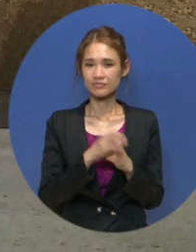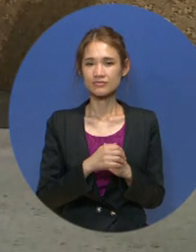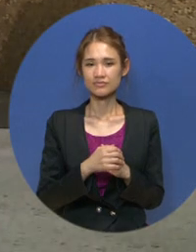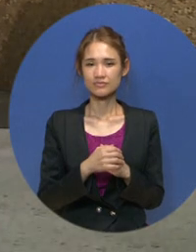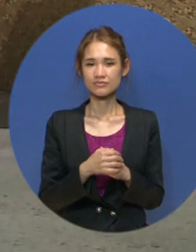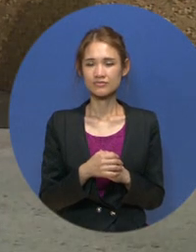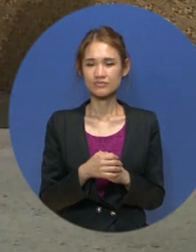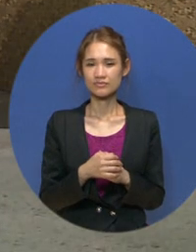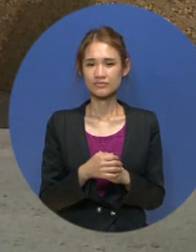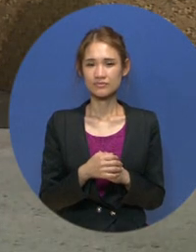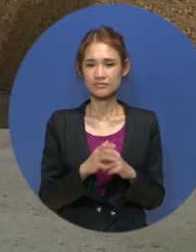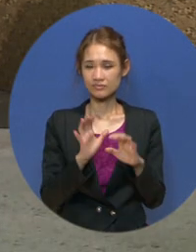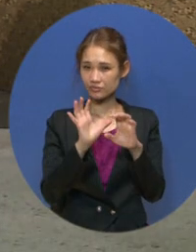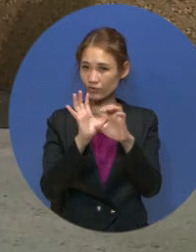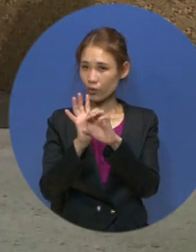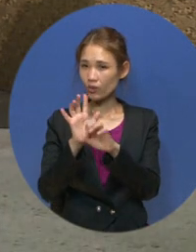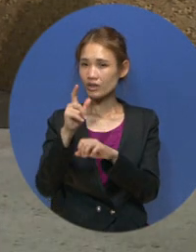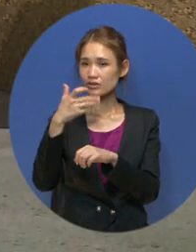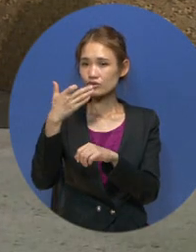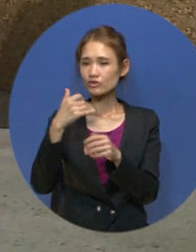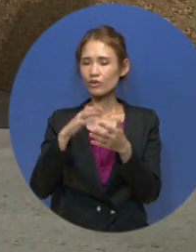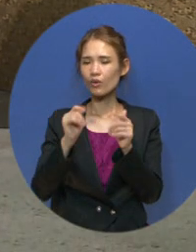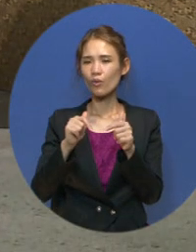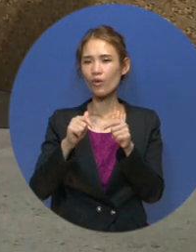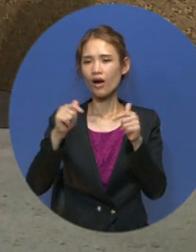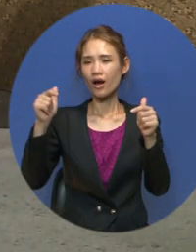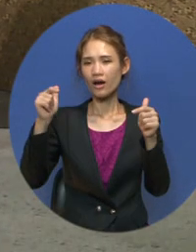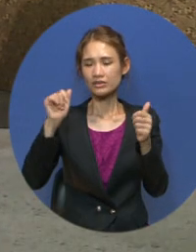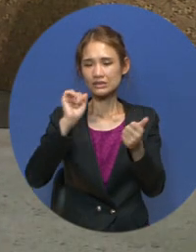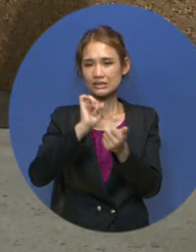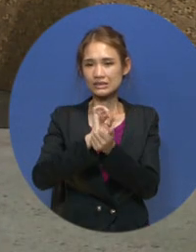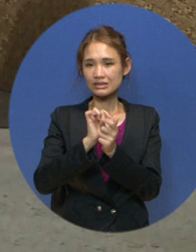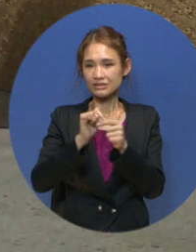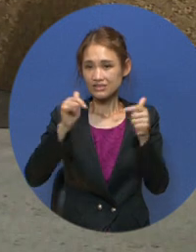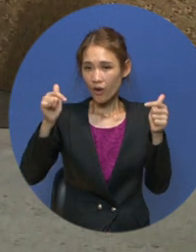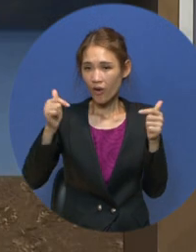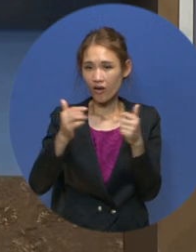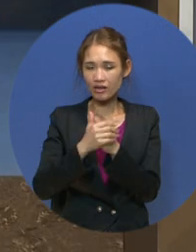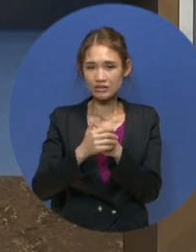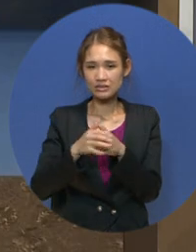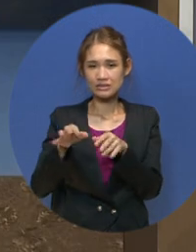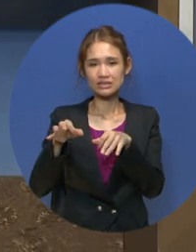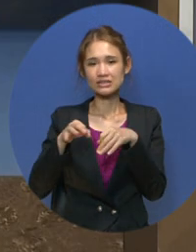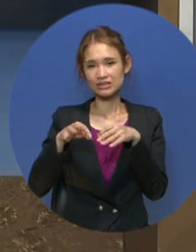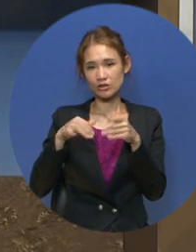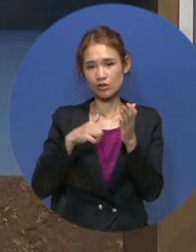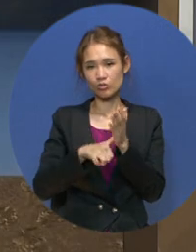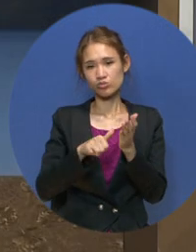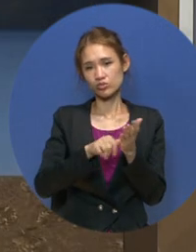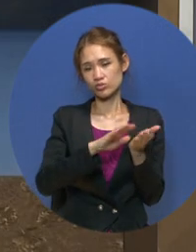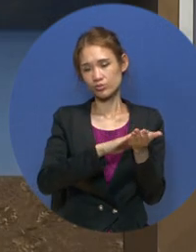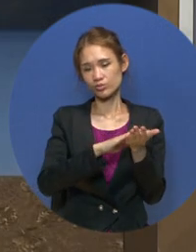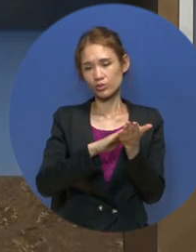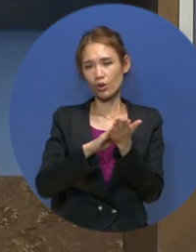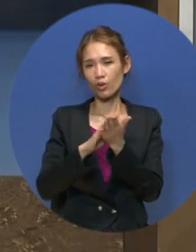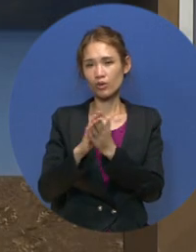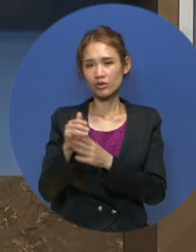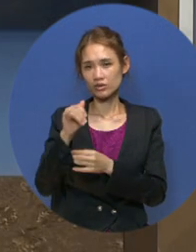이 코로나19가 확산을 하면서 또 기증하는 이 물품에도 좀 변화가 있을 것 같은데